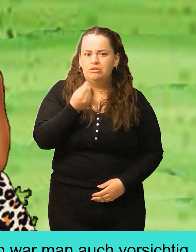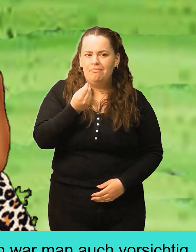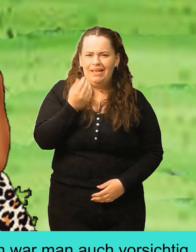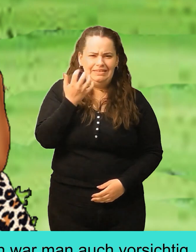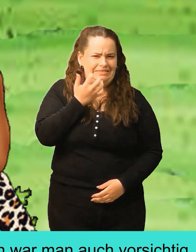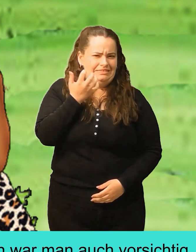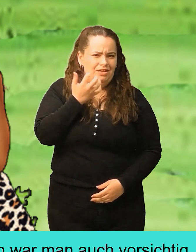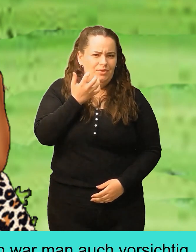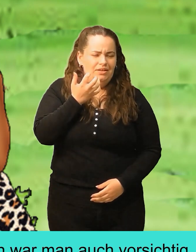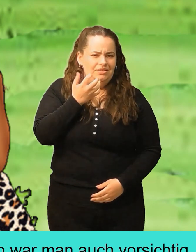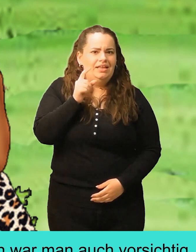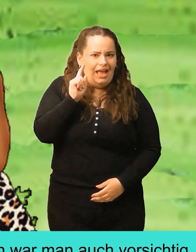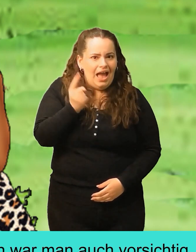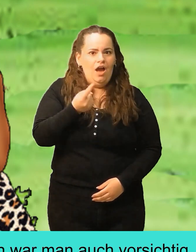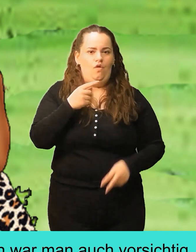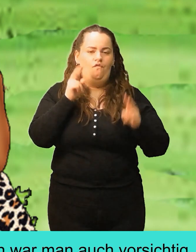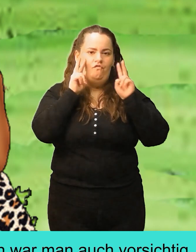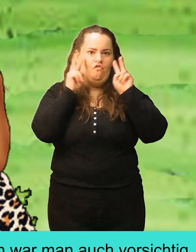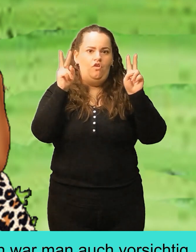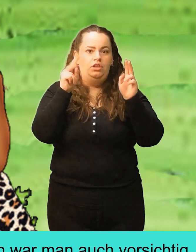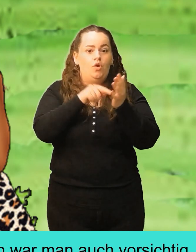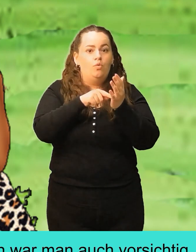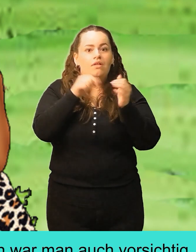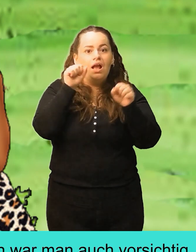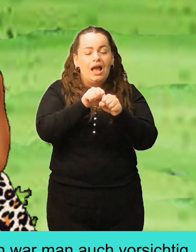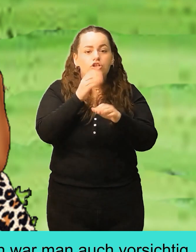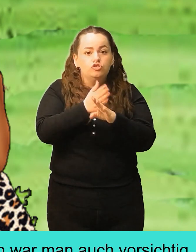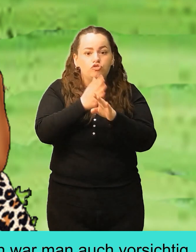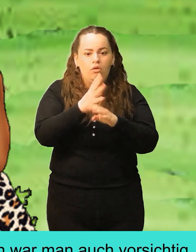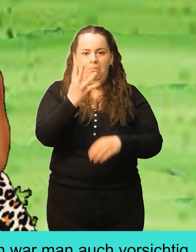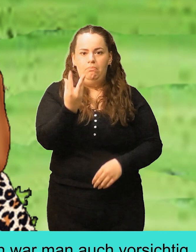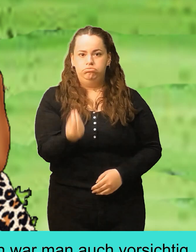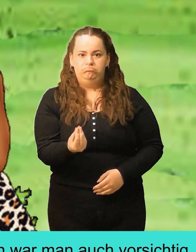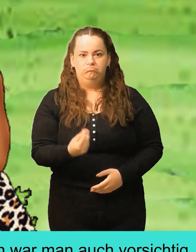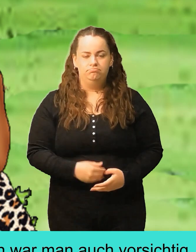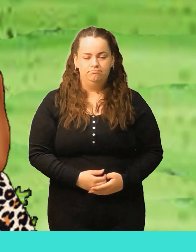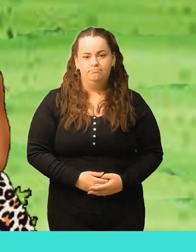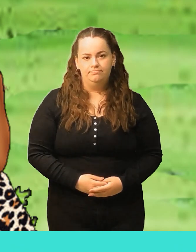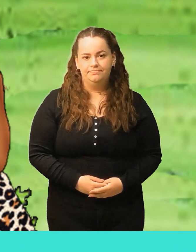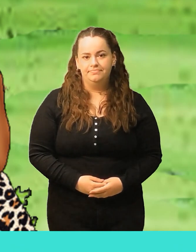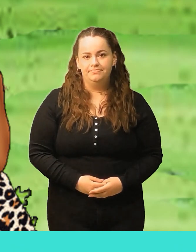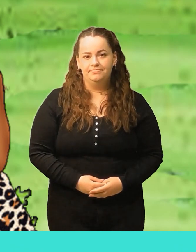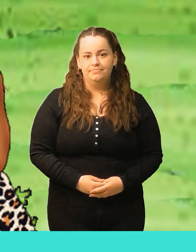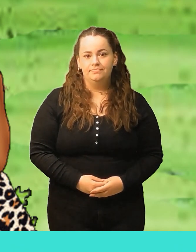Wenn etwas sehr sauer schmeckte, dann war man auch vorsichtig, denn es konnte verdorben sein.